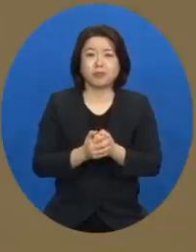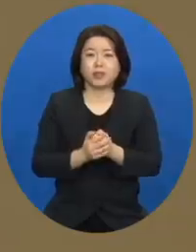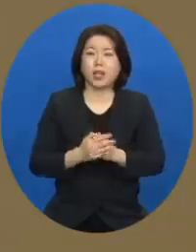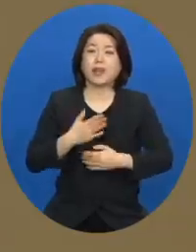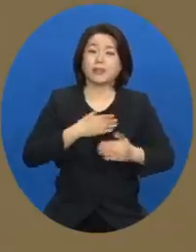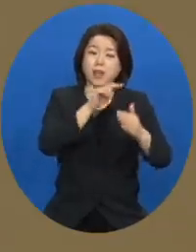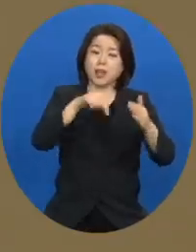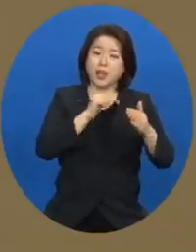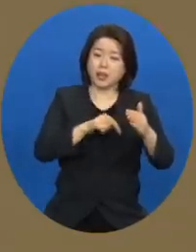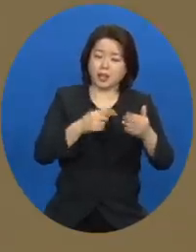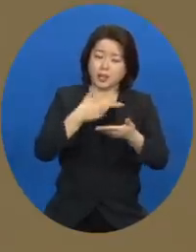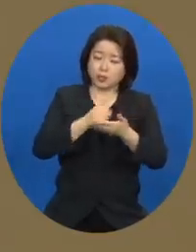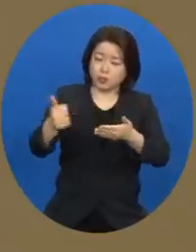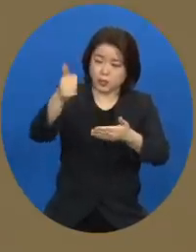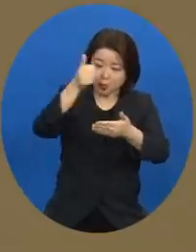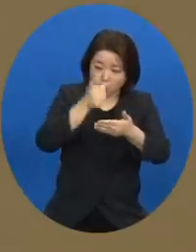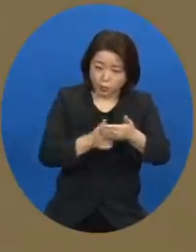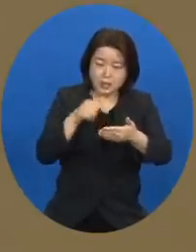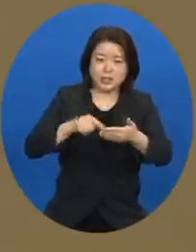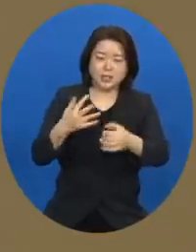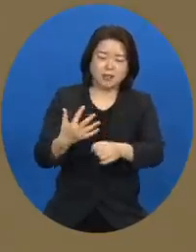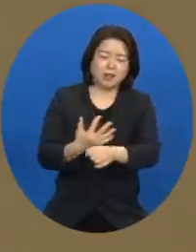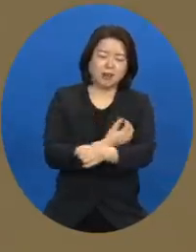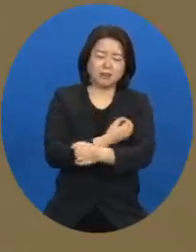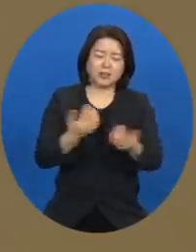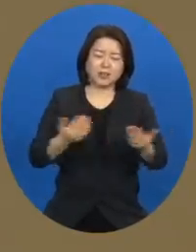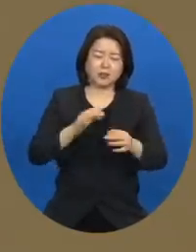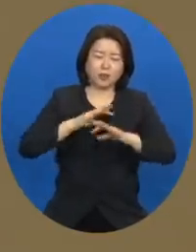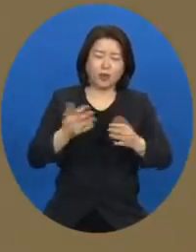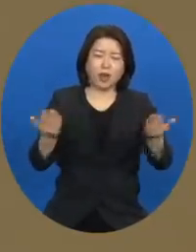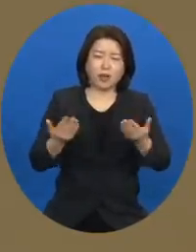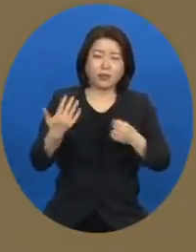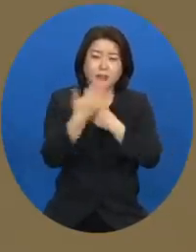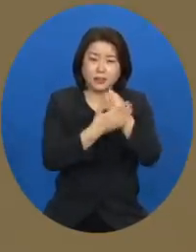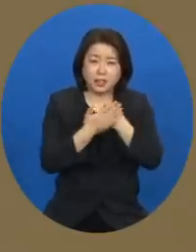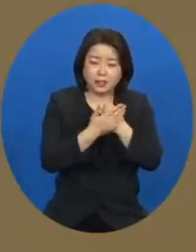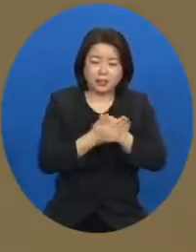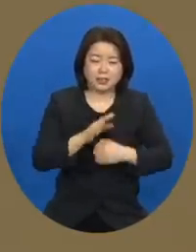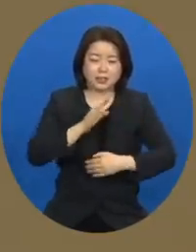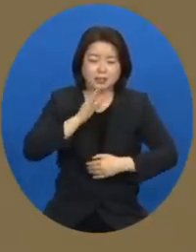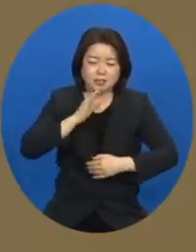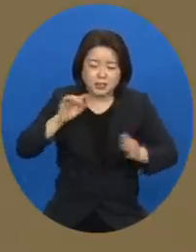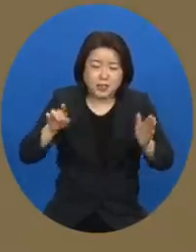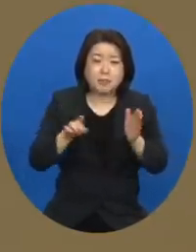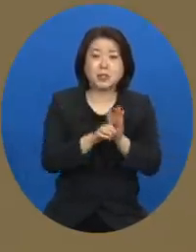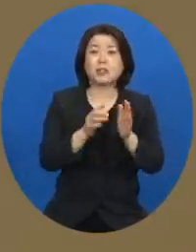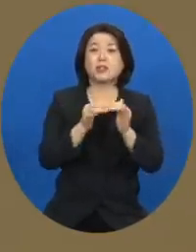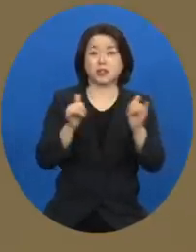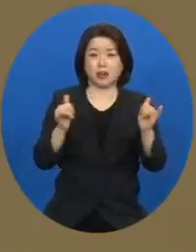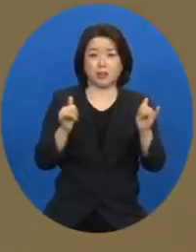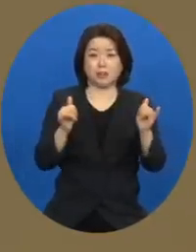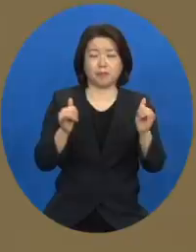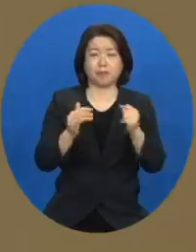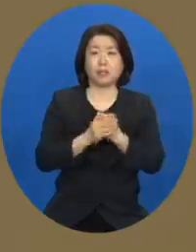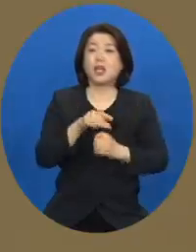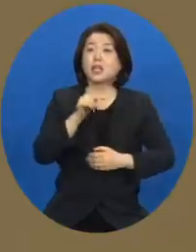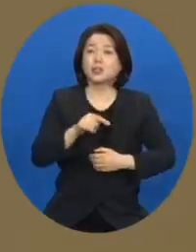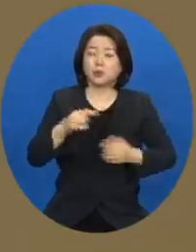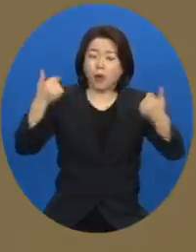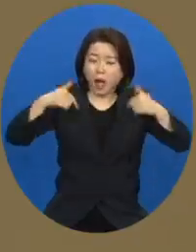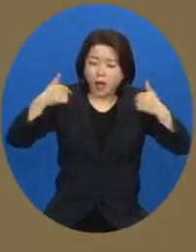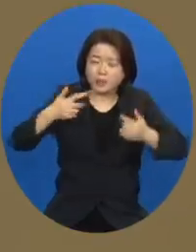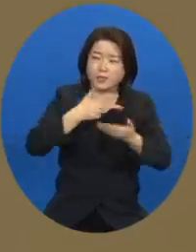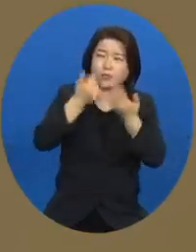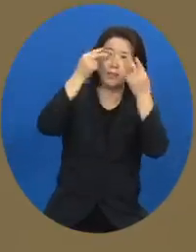내 안에 주님이 오신 이 엄청나고 놀라운 은혜를 진짜 믿는 그리스도인, 그러니까 그도 늘